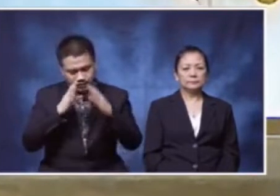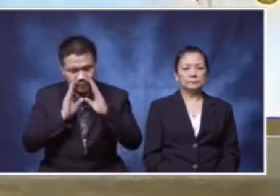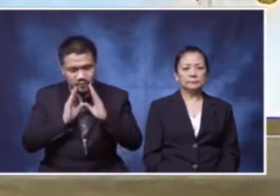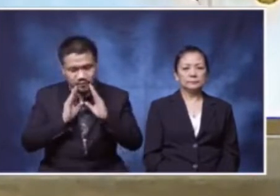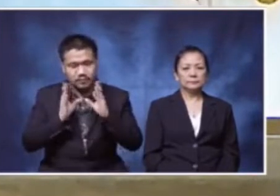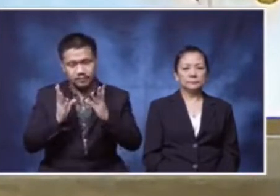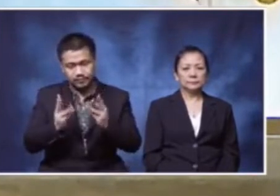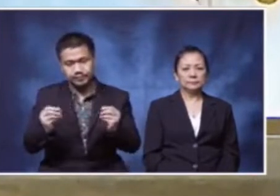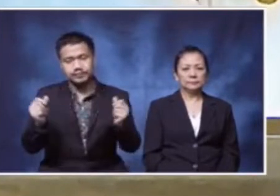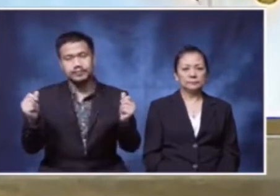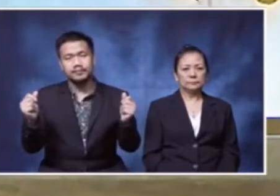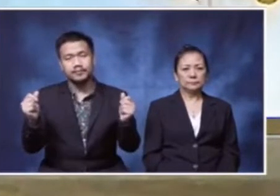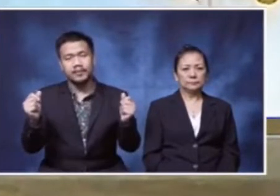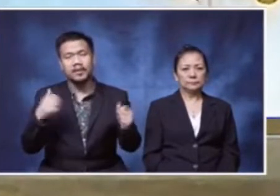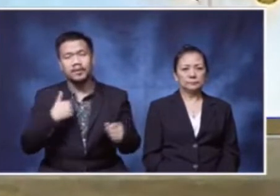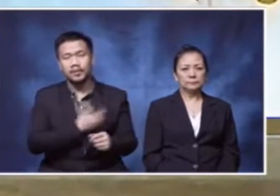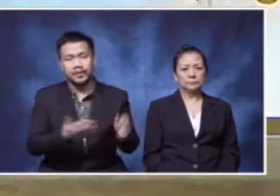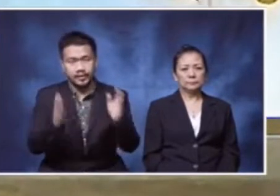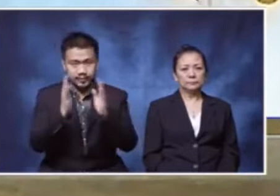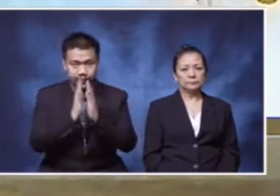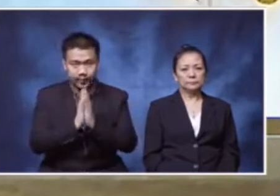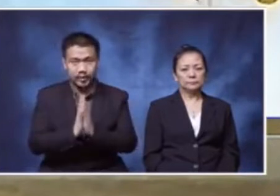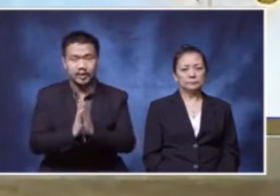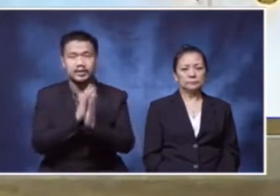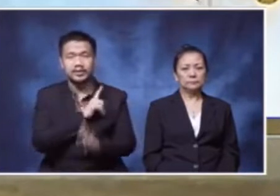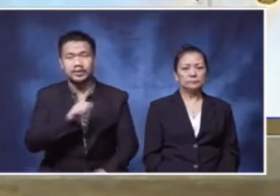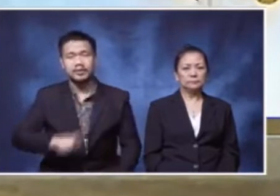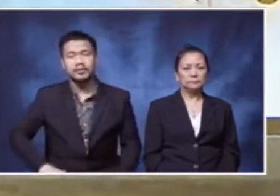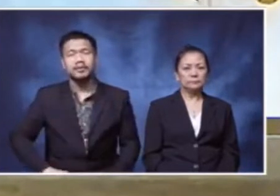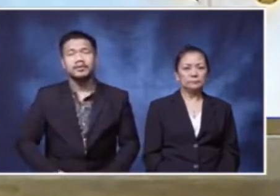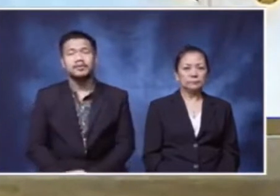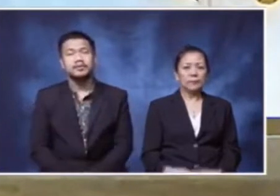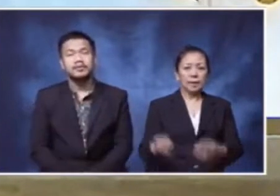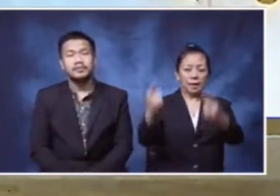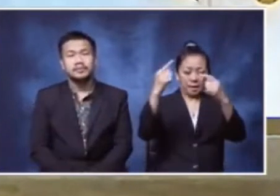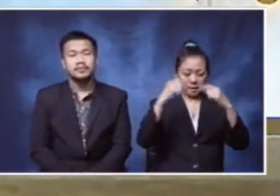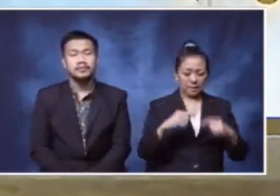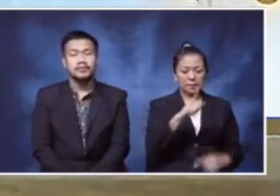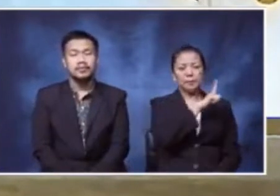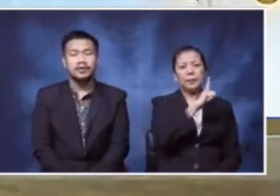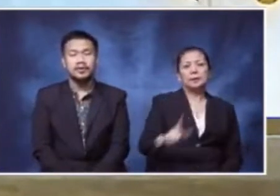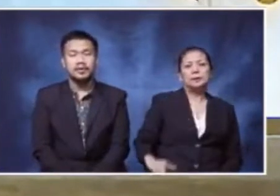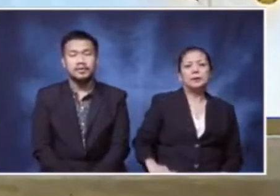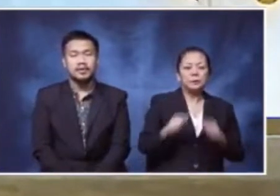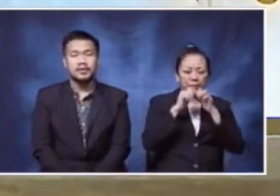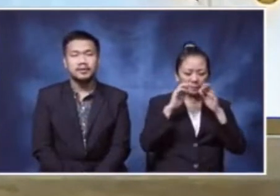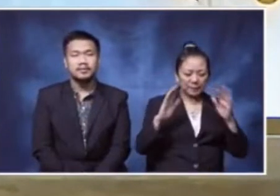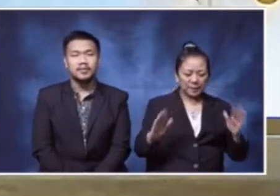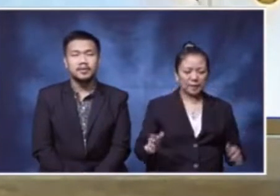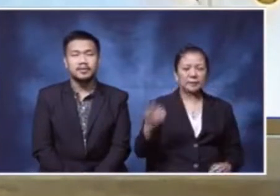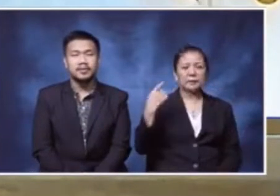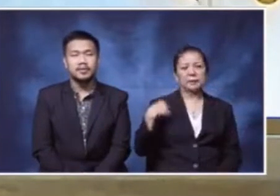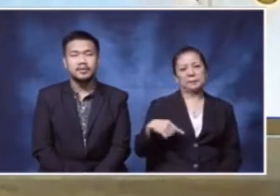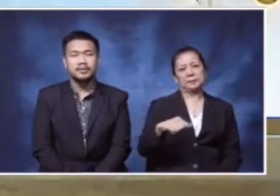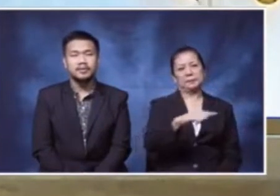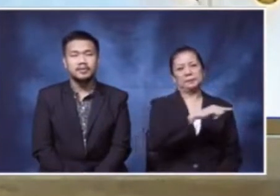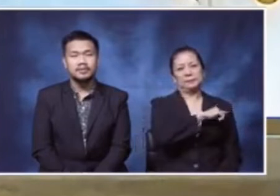mga naulila. Manalangin tayo sa Panginoon. Halina, Panginoon, pagpalain